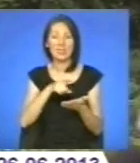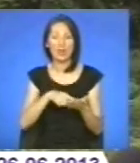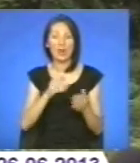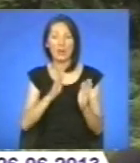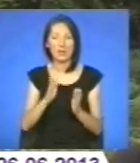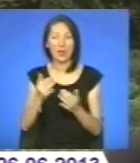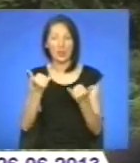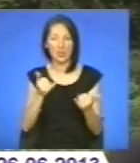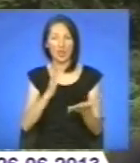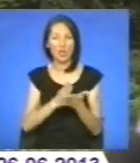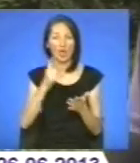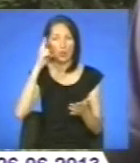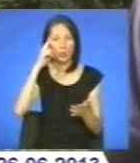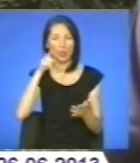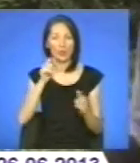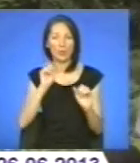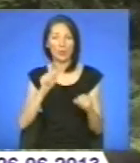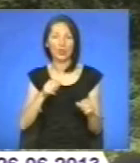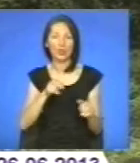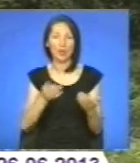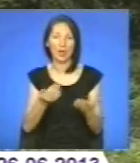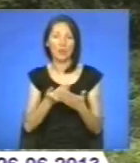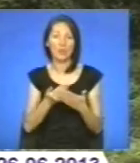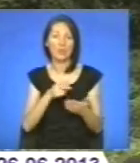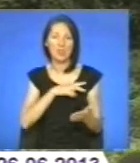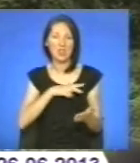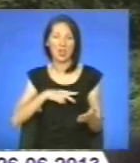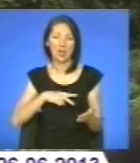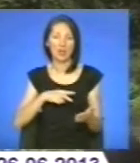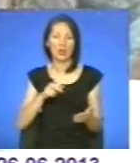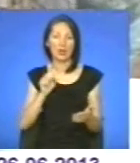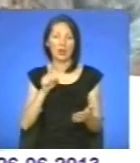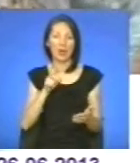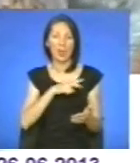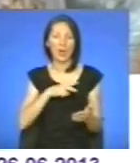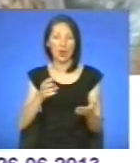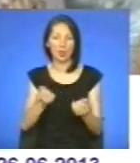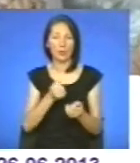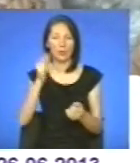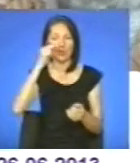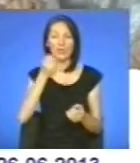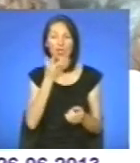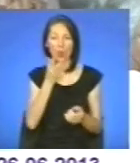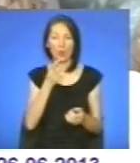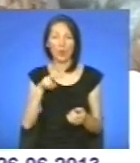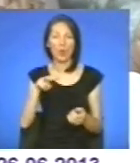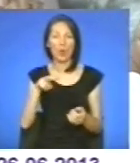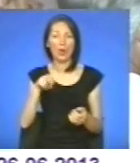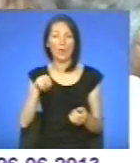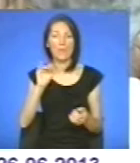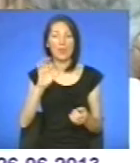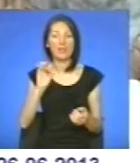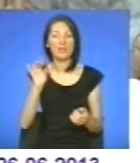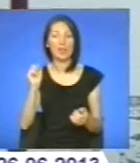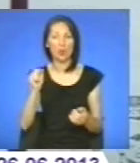я думаю, що він міг би навіть і медаль був отримати в школі через те, що вчився добре. Любомир Півсеток знаний в Україні. За його